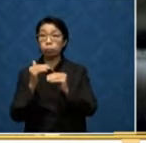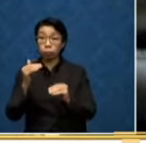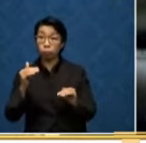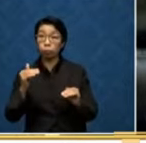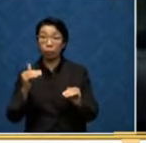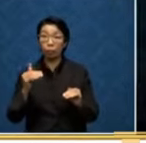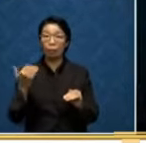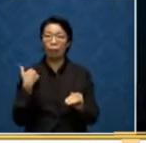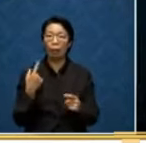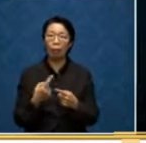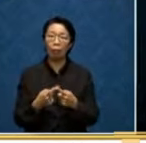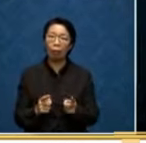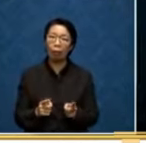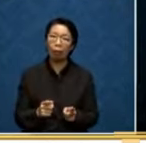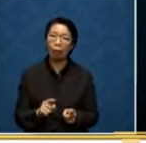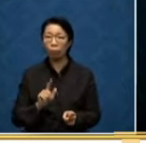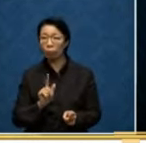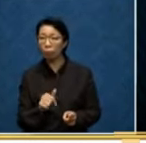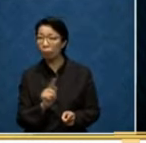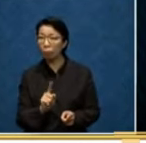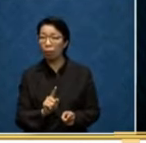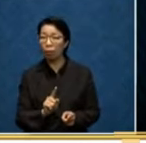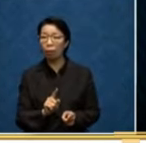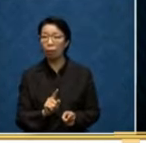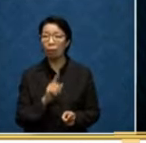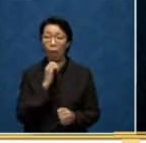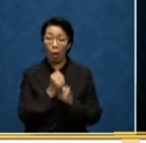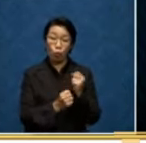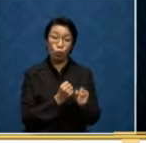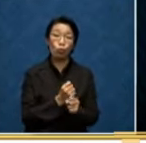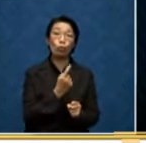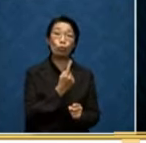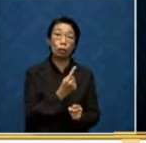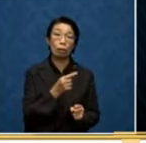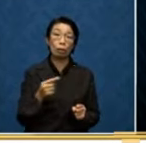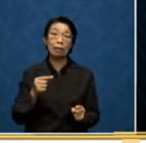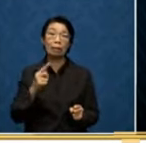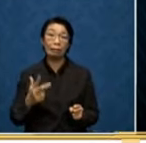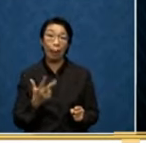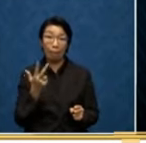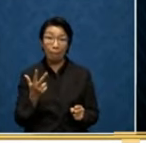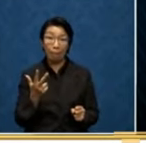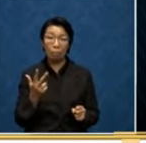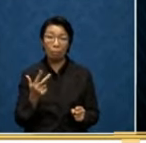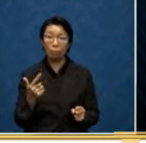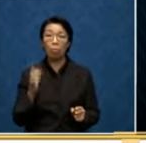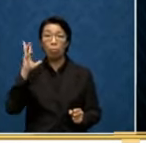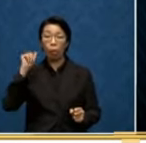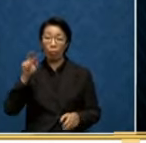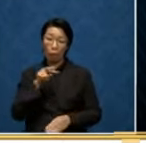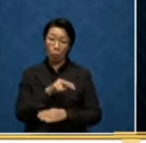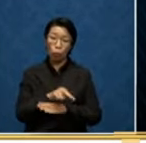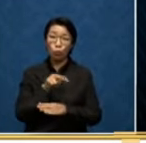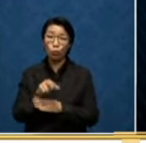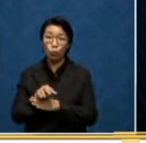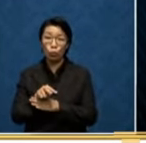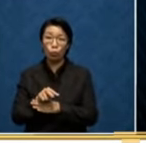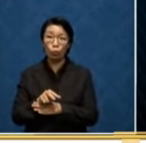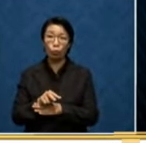ต่สิ่งที่จะเกิดขึ้นถ้าใน 1-3 ปีนี่เราดูแลเด็กไม่ได้ตามมาตรฐ